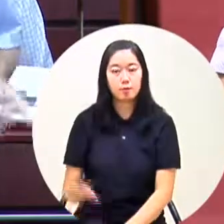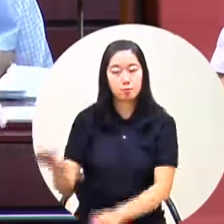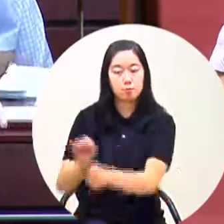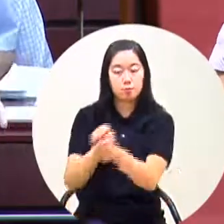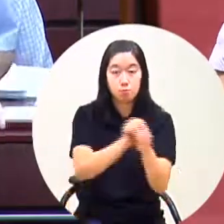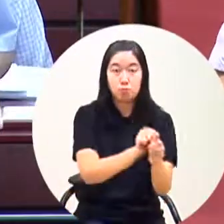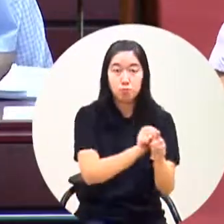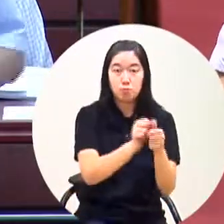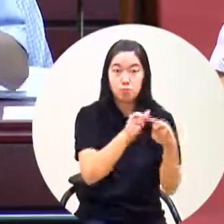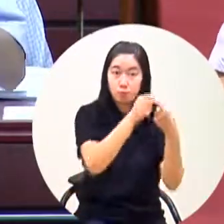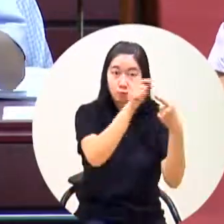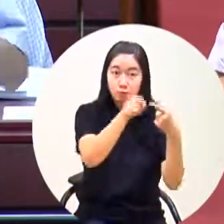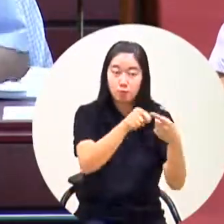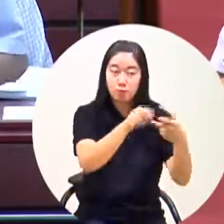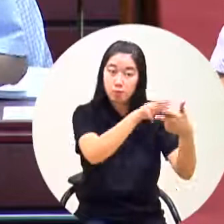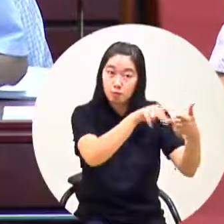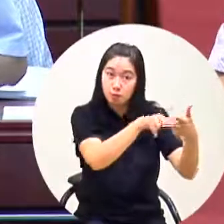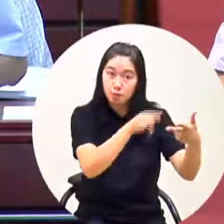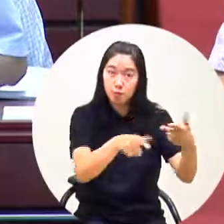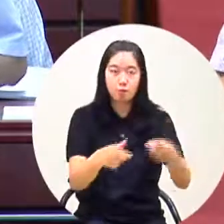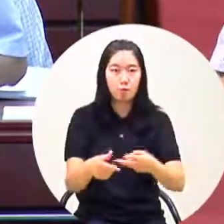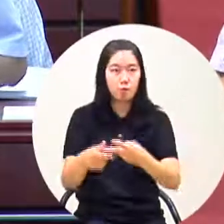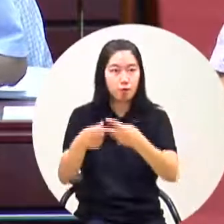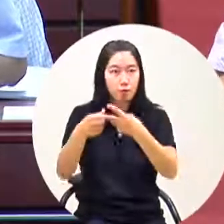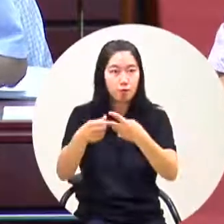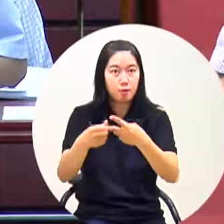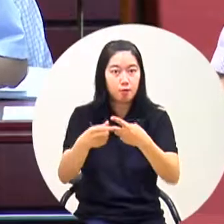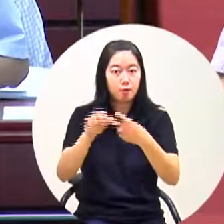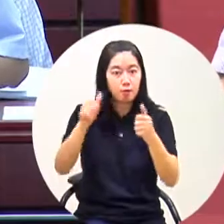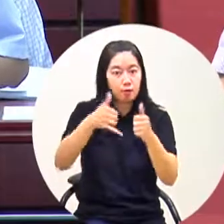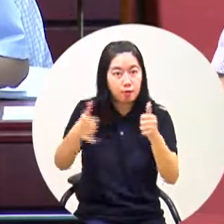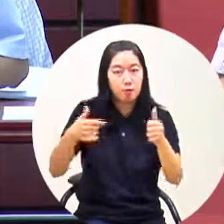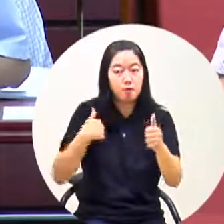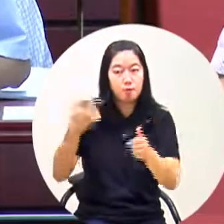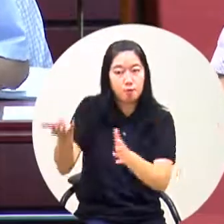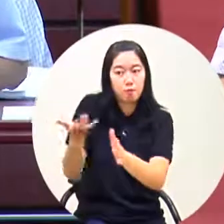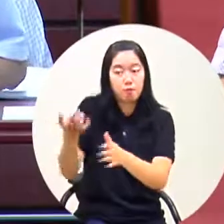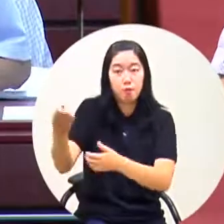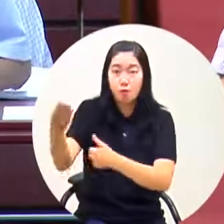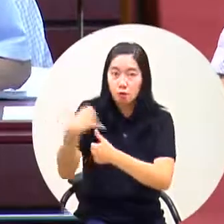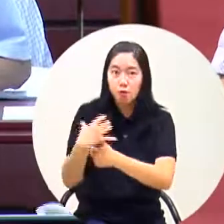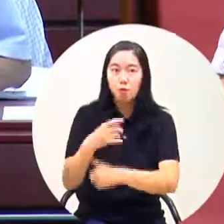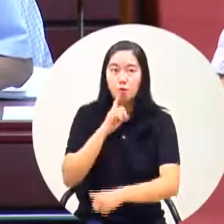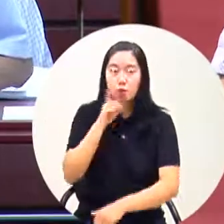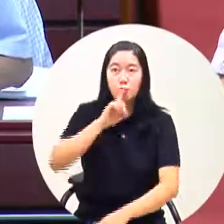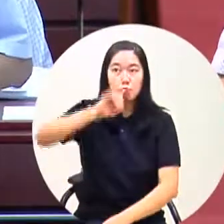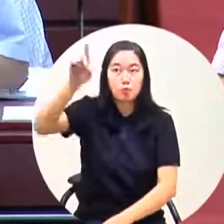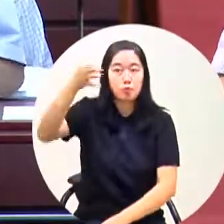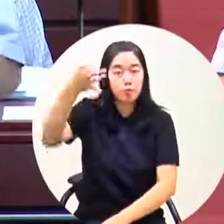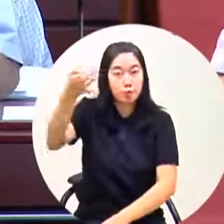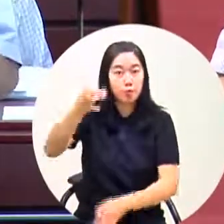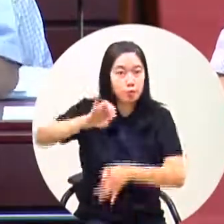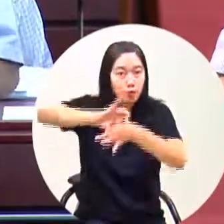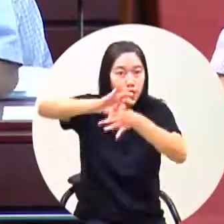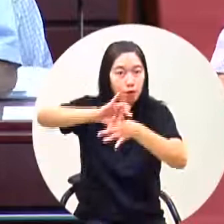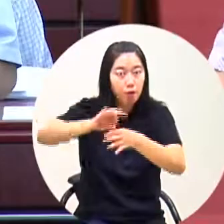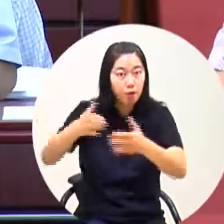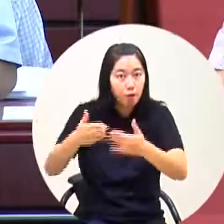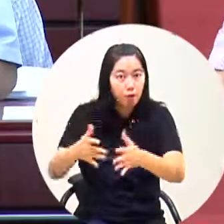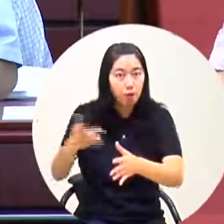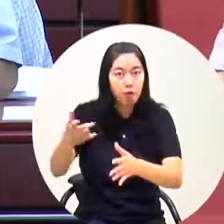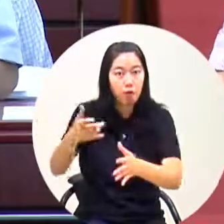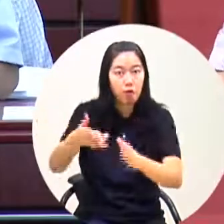实那是刑责的部分啦。第二，议员，你拄只提到的检举奖金，那部分已经定